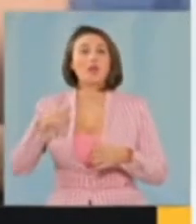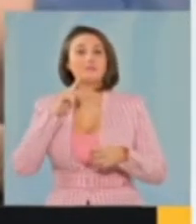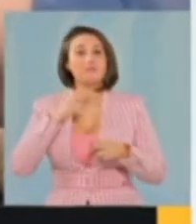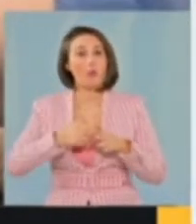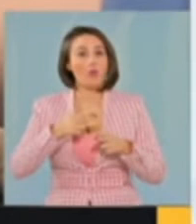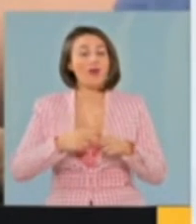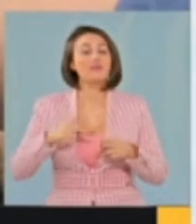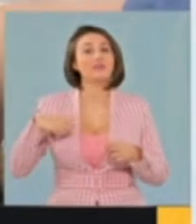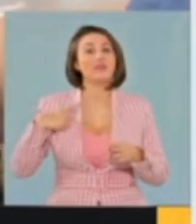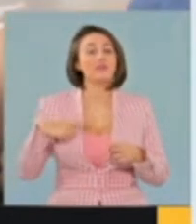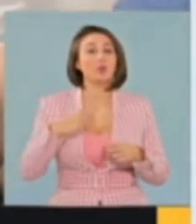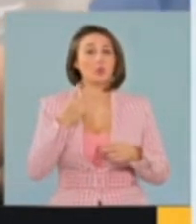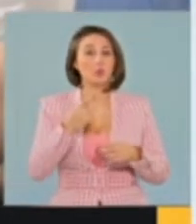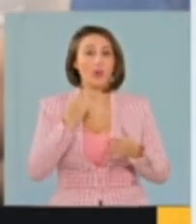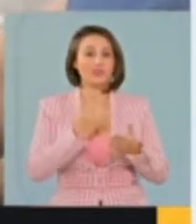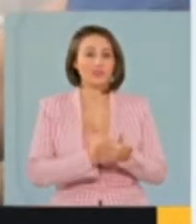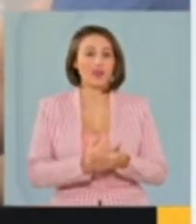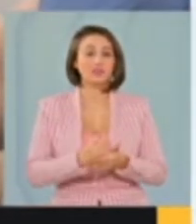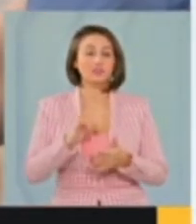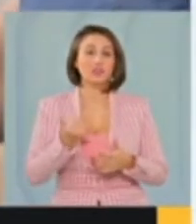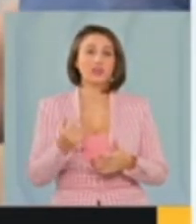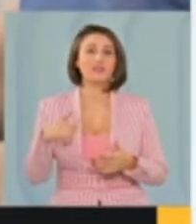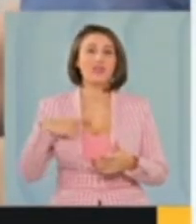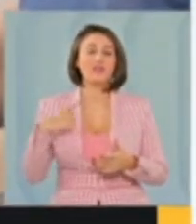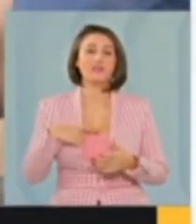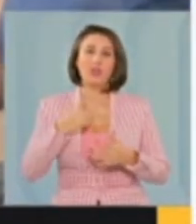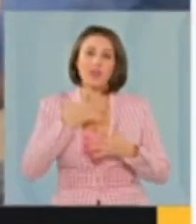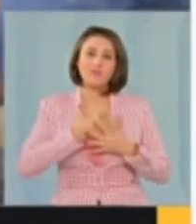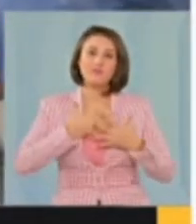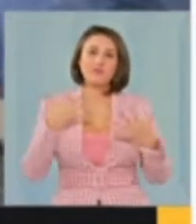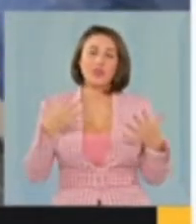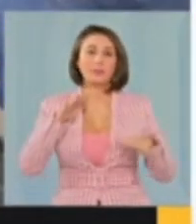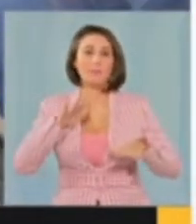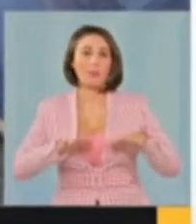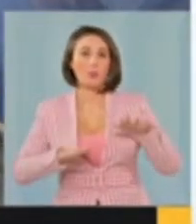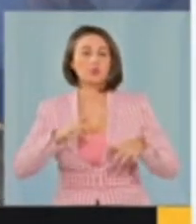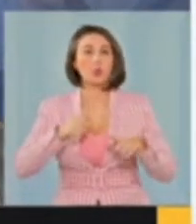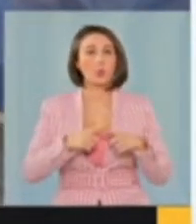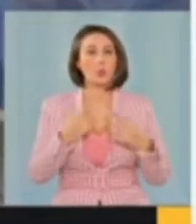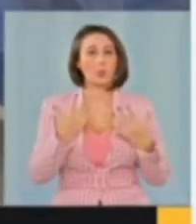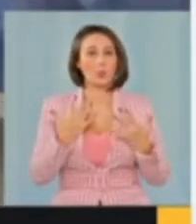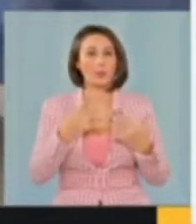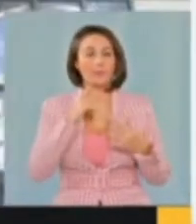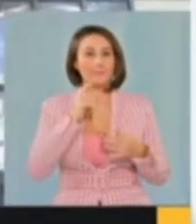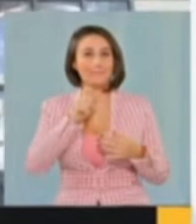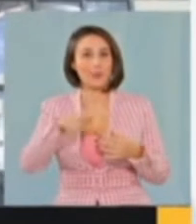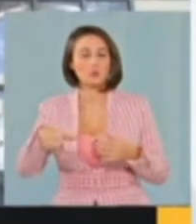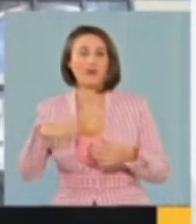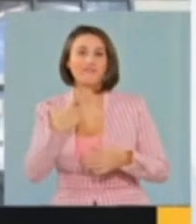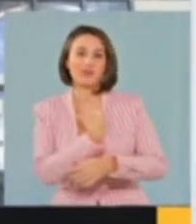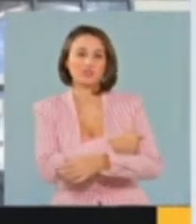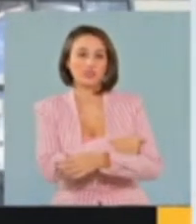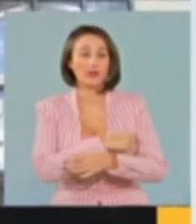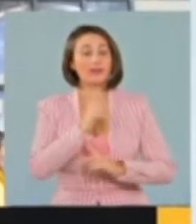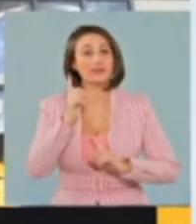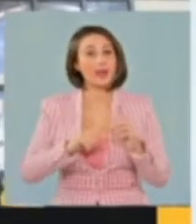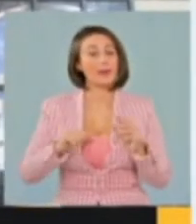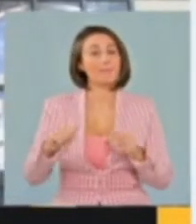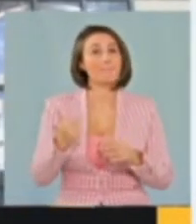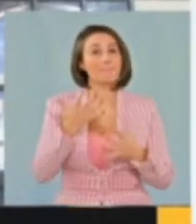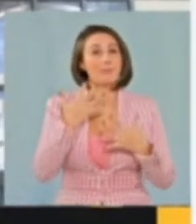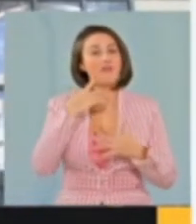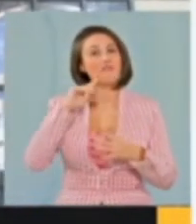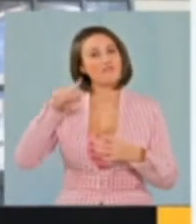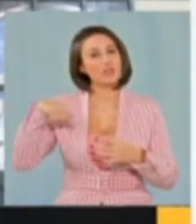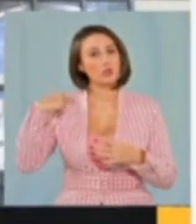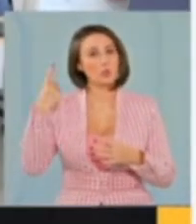îmbolnăviri va fi unul real și va fi evident proporțional cu numărul de persoane vaccinate. Dacă primăvara